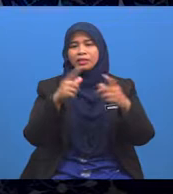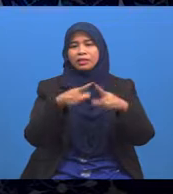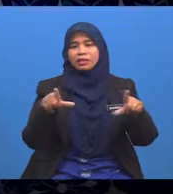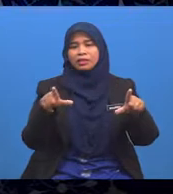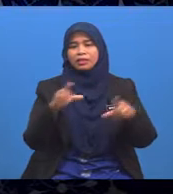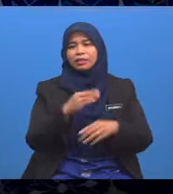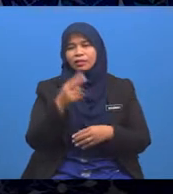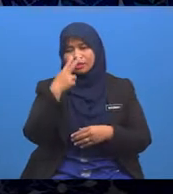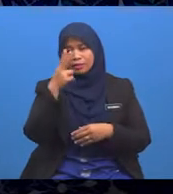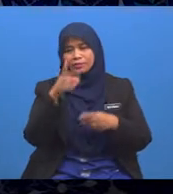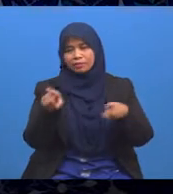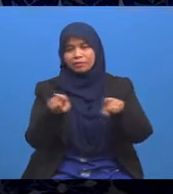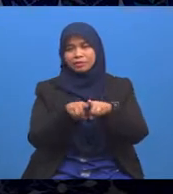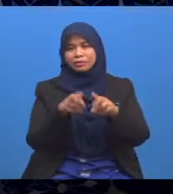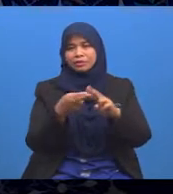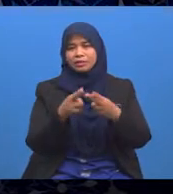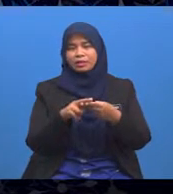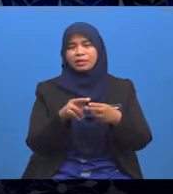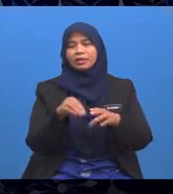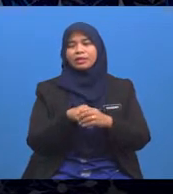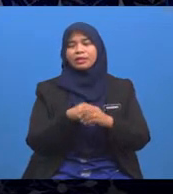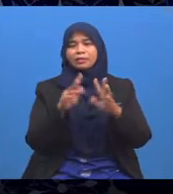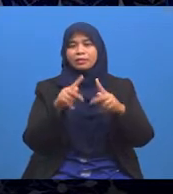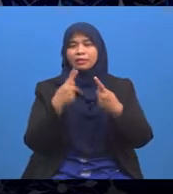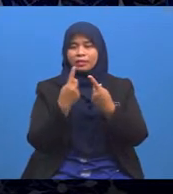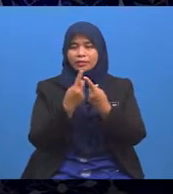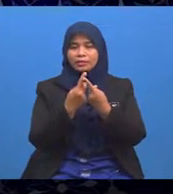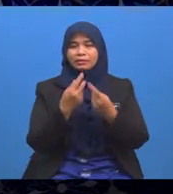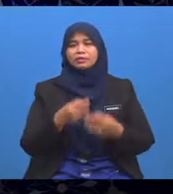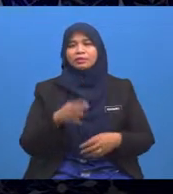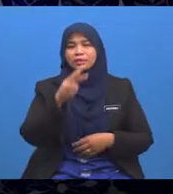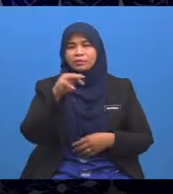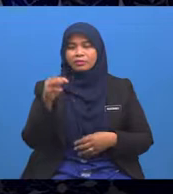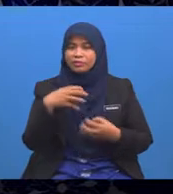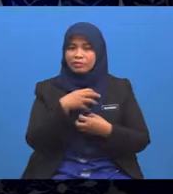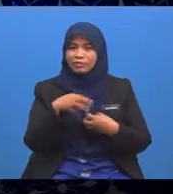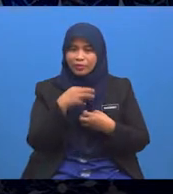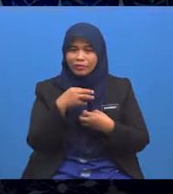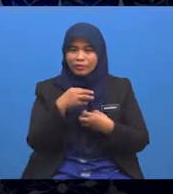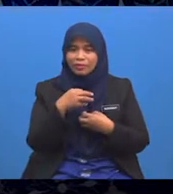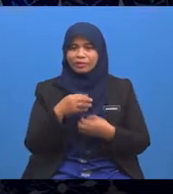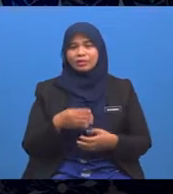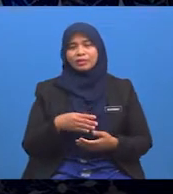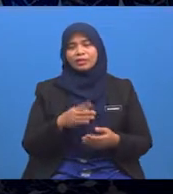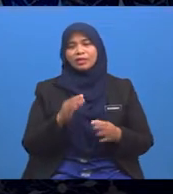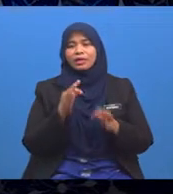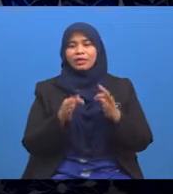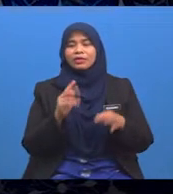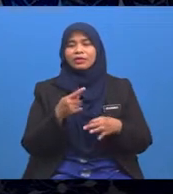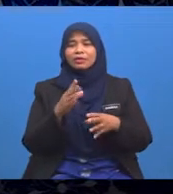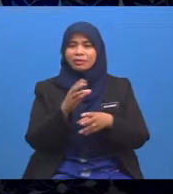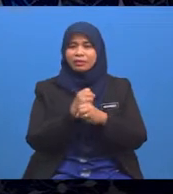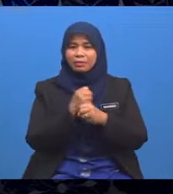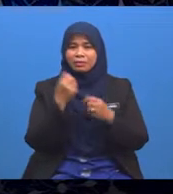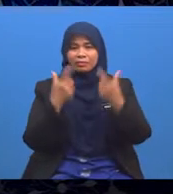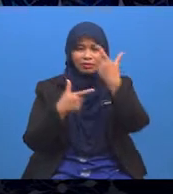bersama rakan-rakan kamu di dalam bilik darjah. Murid-murid, seronok kan sekiranya kita dapat menziarahi tiga